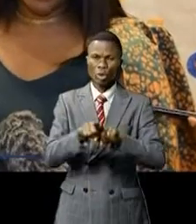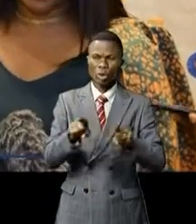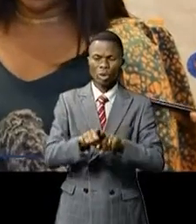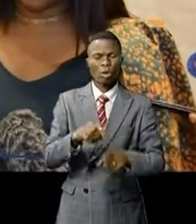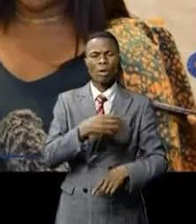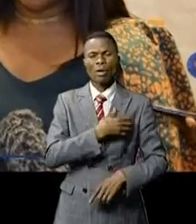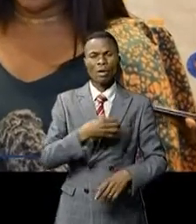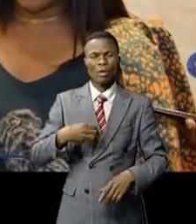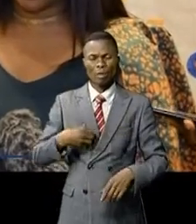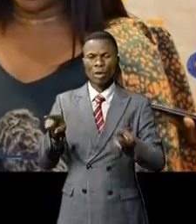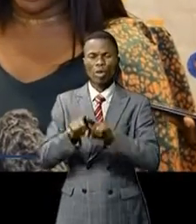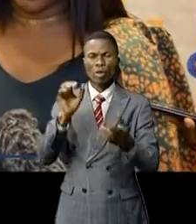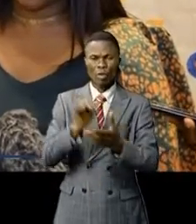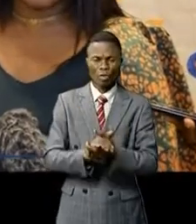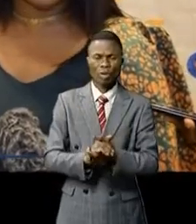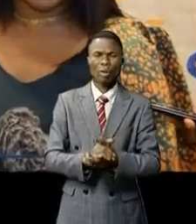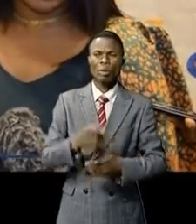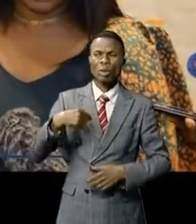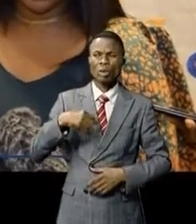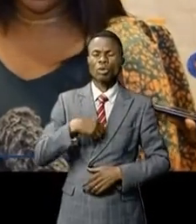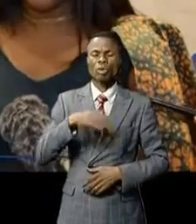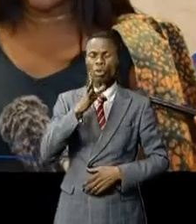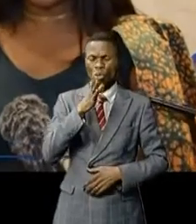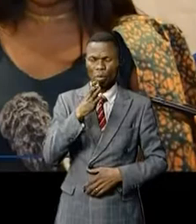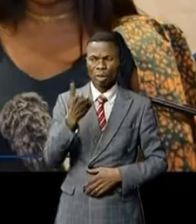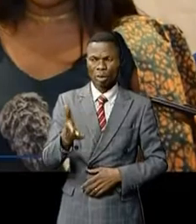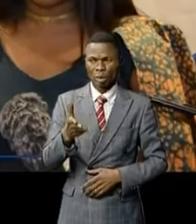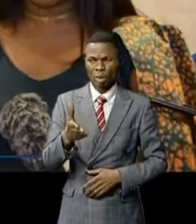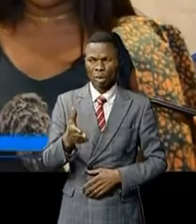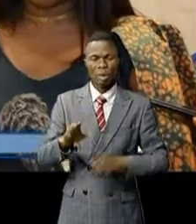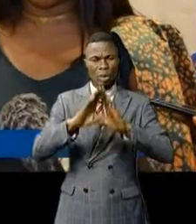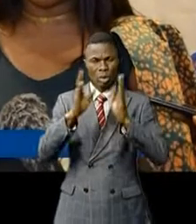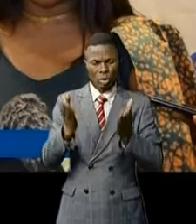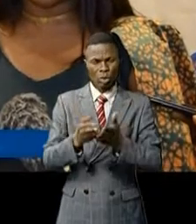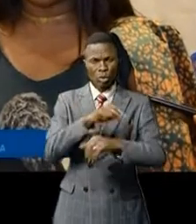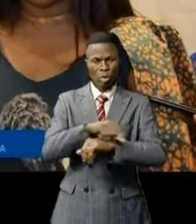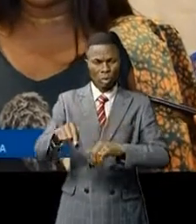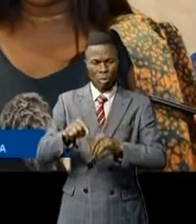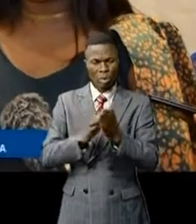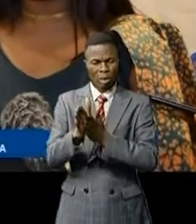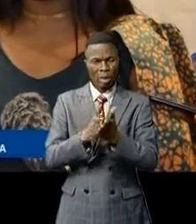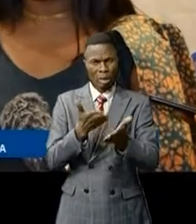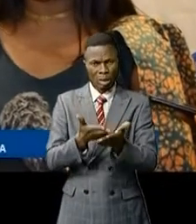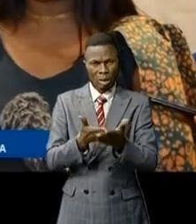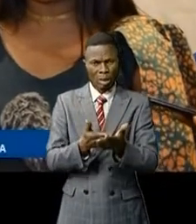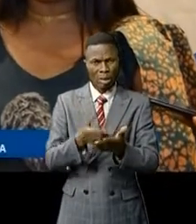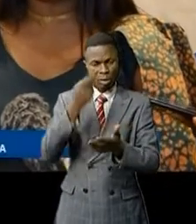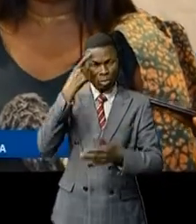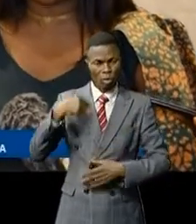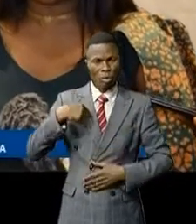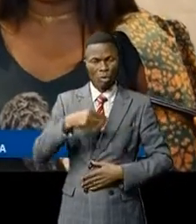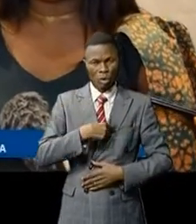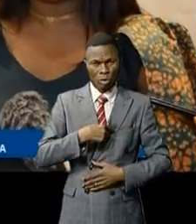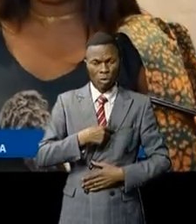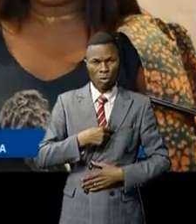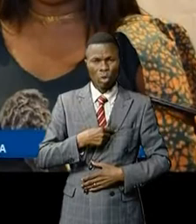femme, en tant que mère et donc éducatrice, ainsi que toutes les institutions concernées, pour que nous puissions, nous,